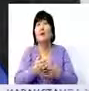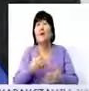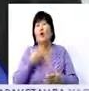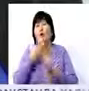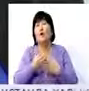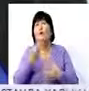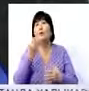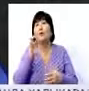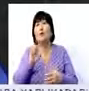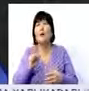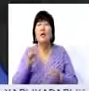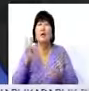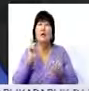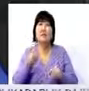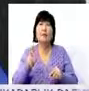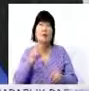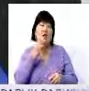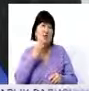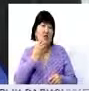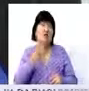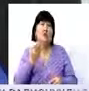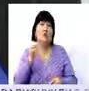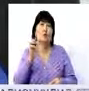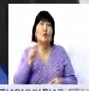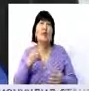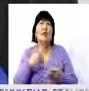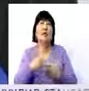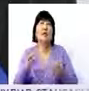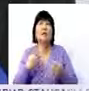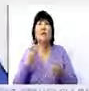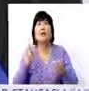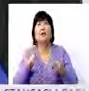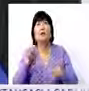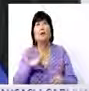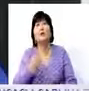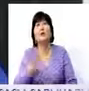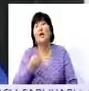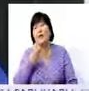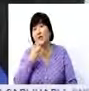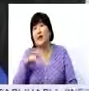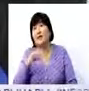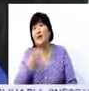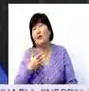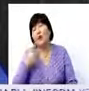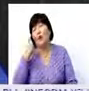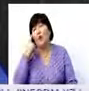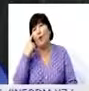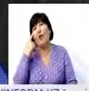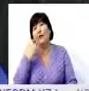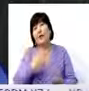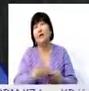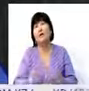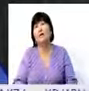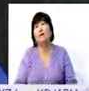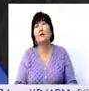іздеп келіп едім осы жерде. Жақсы бір шубы керек. Соны іздеп жүрміз. Жақсы екен деймін. Сол ойланып отырмыз